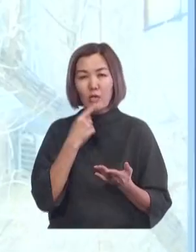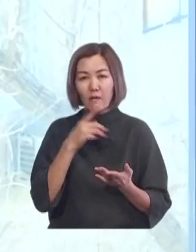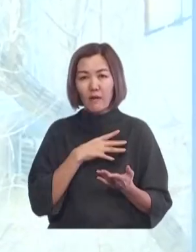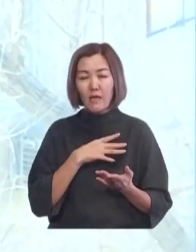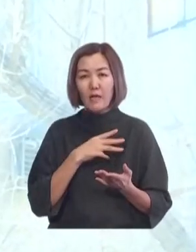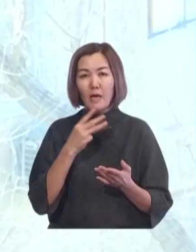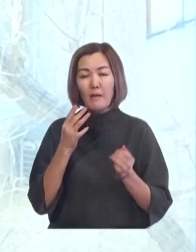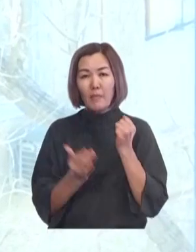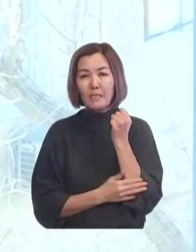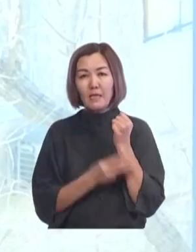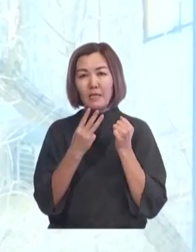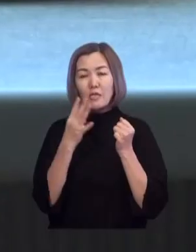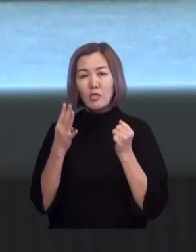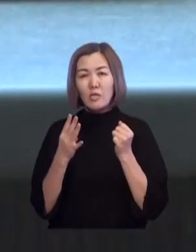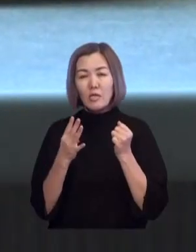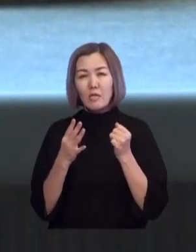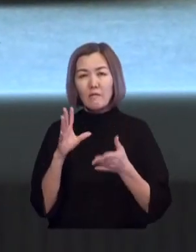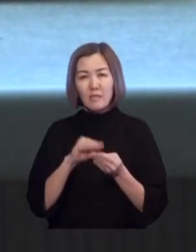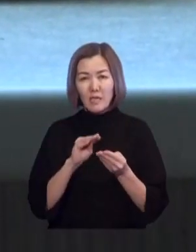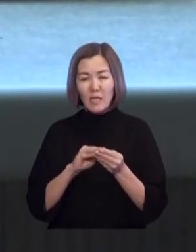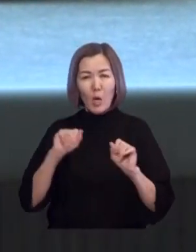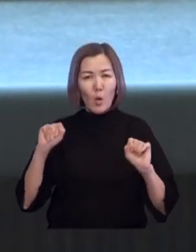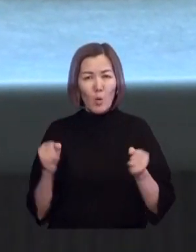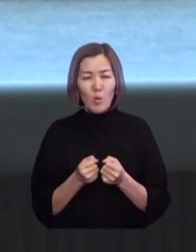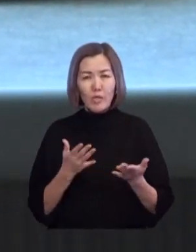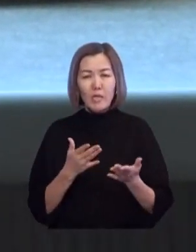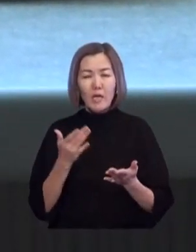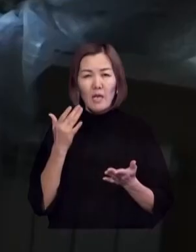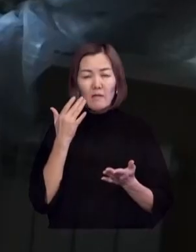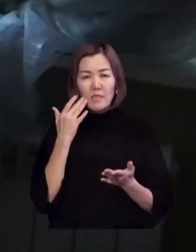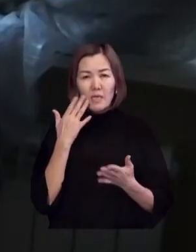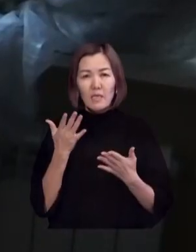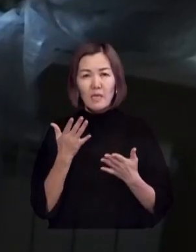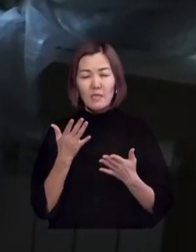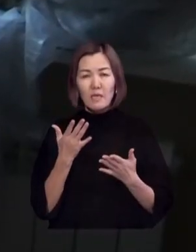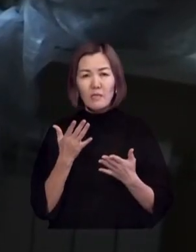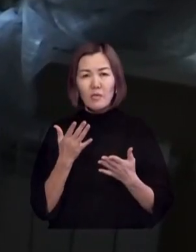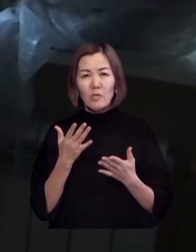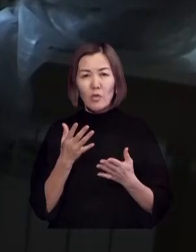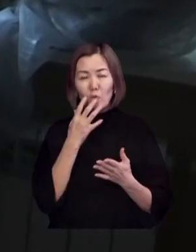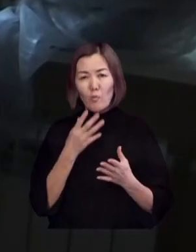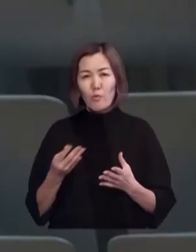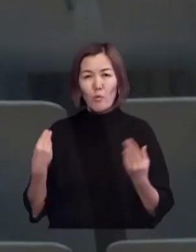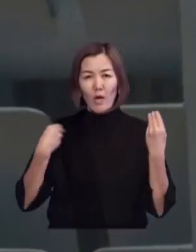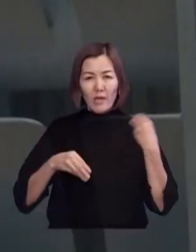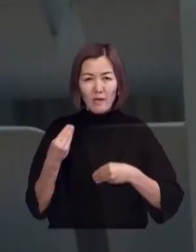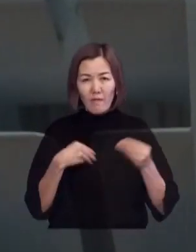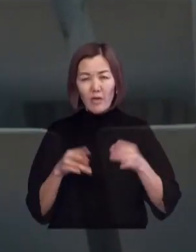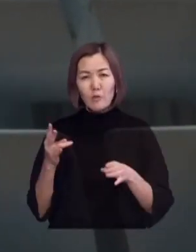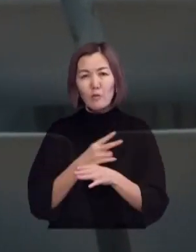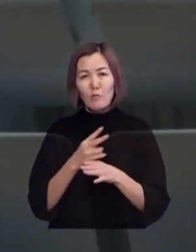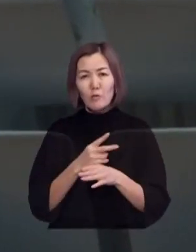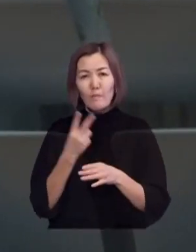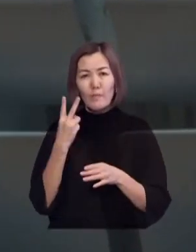его квартире зимой одна и та же ситуация. Чтобы не замерзнуть пожилому человеку, приходится кутаться в теплую одежду, а ночью спать под